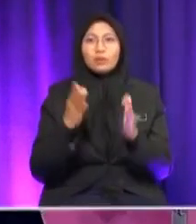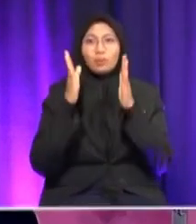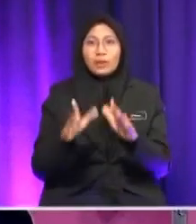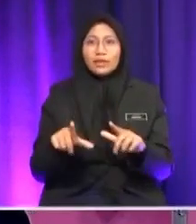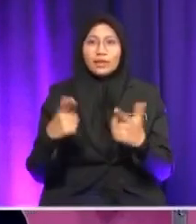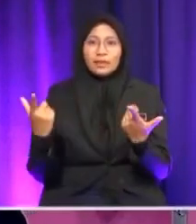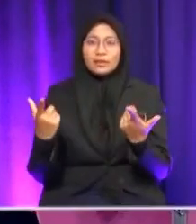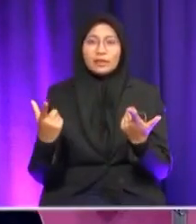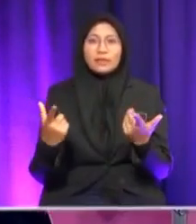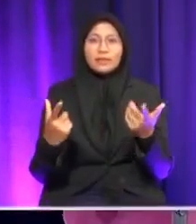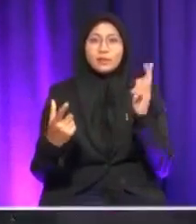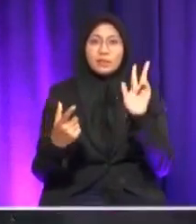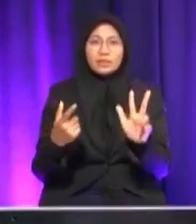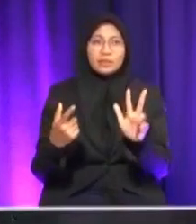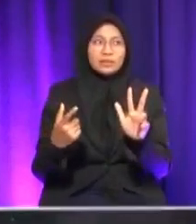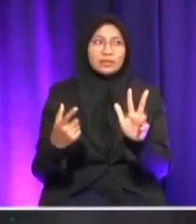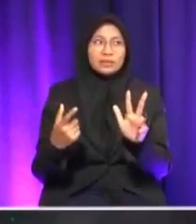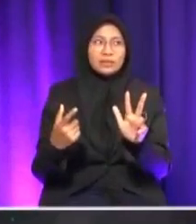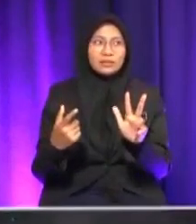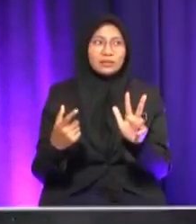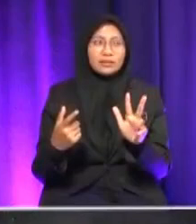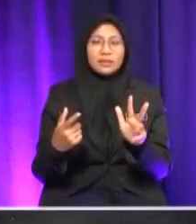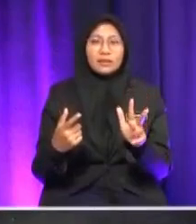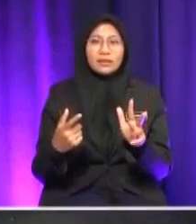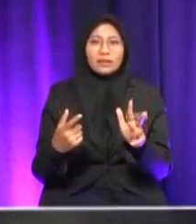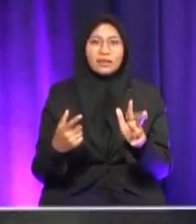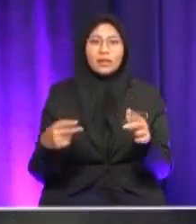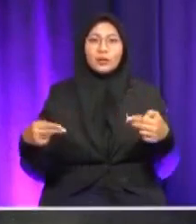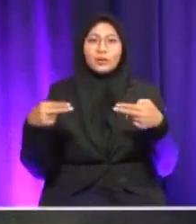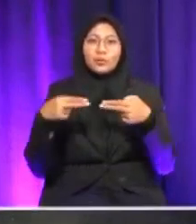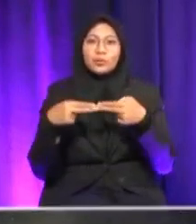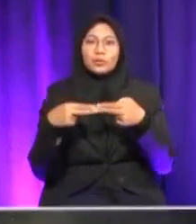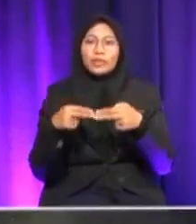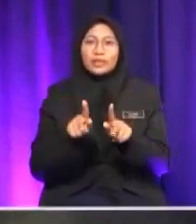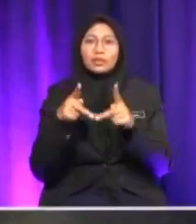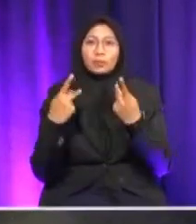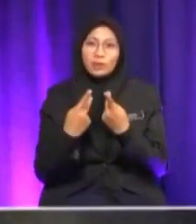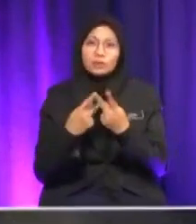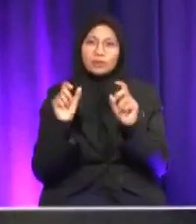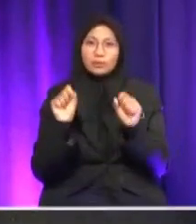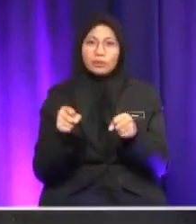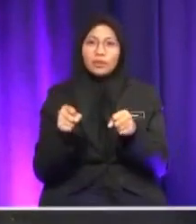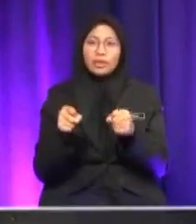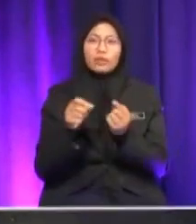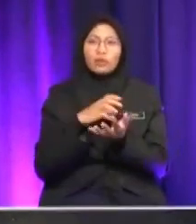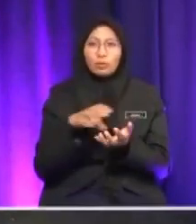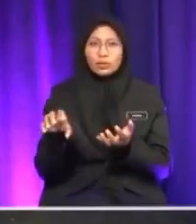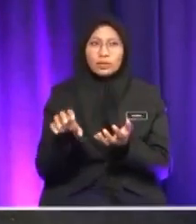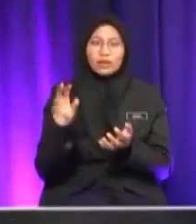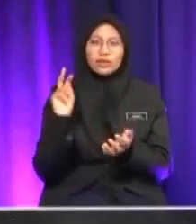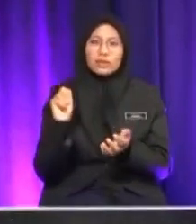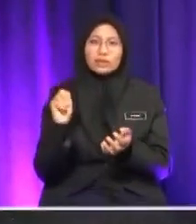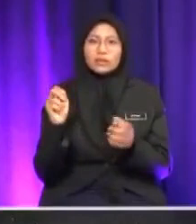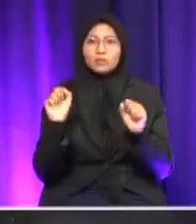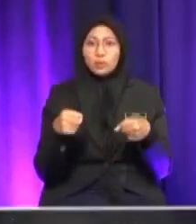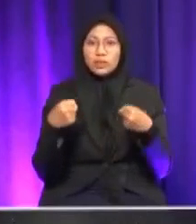Betul. Betul kan, Yuyu? Bila dah hutang tak mampu bayar, memanglah akan bertikam lidah kan? Ya, betul. Nanti anggota